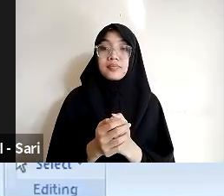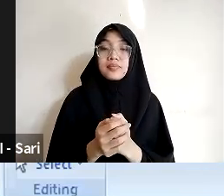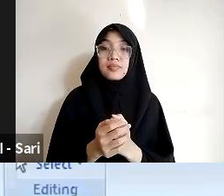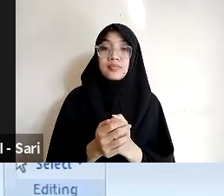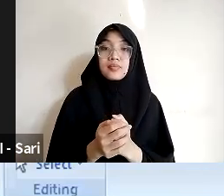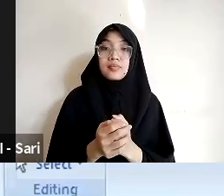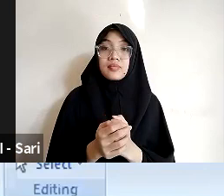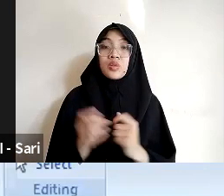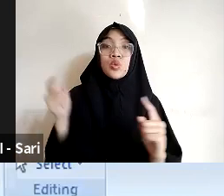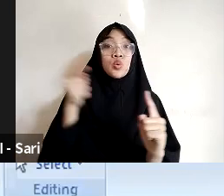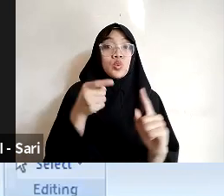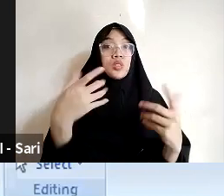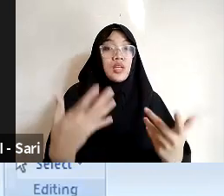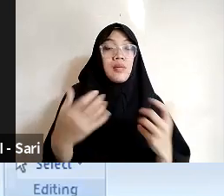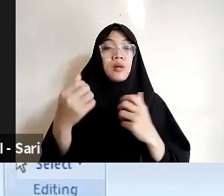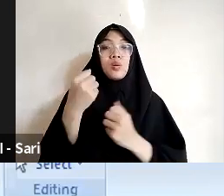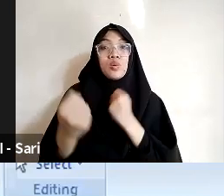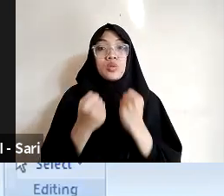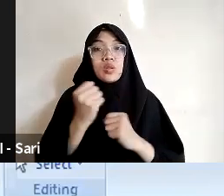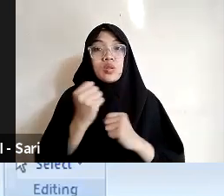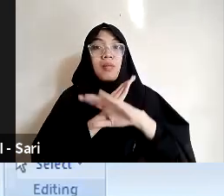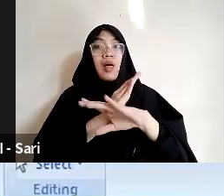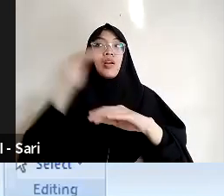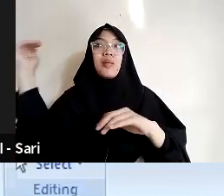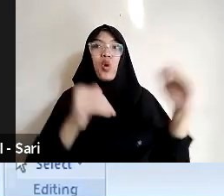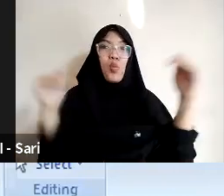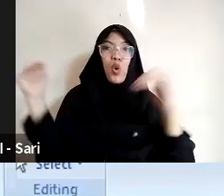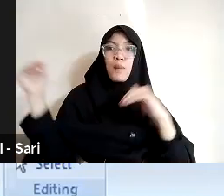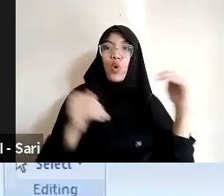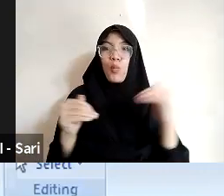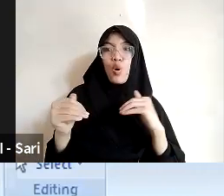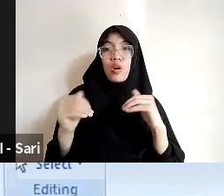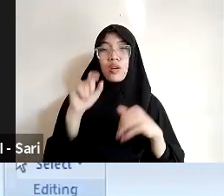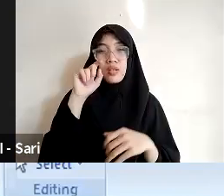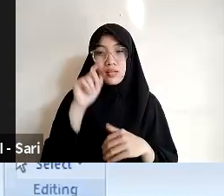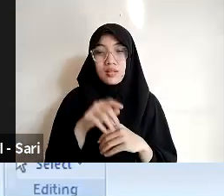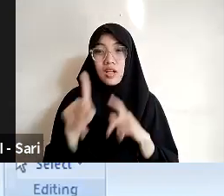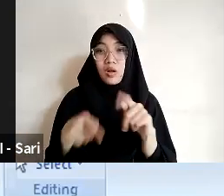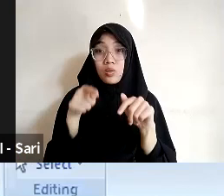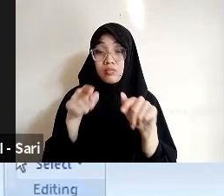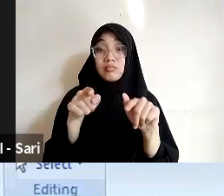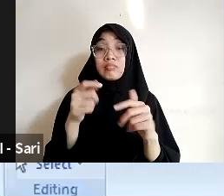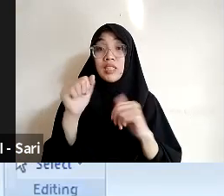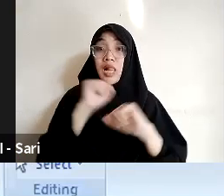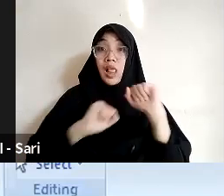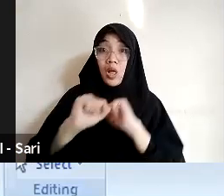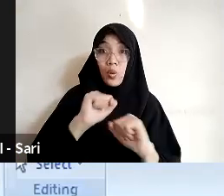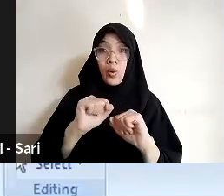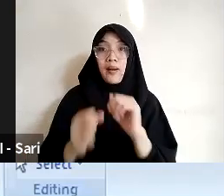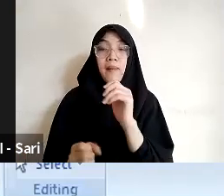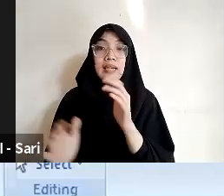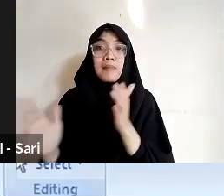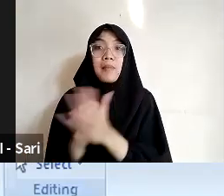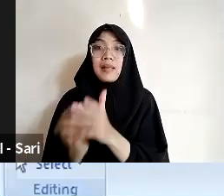sebagai upaya untuk atau perlawanan terhadap impor. Nah, kalau itu bisa dilakukan, peluang mengembangkan BUMDES sebagai pilar